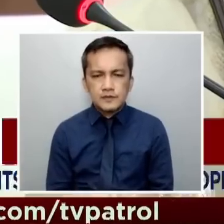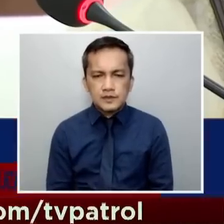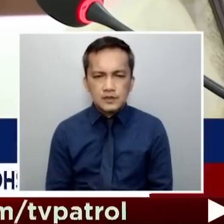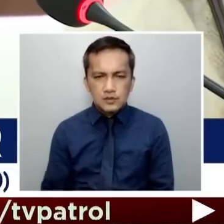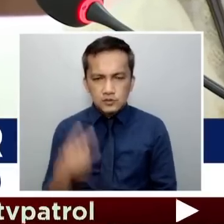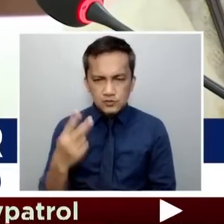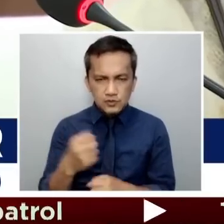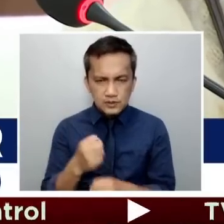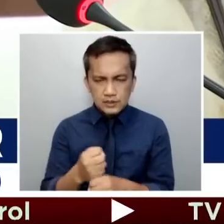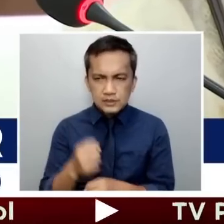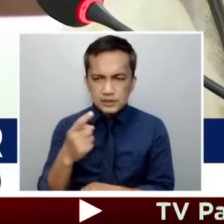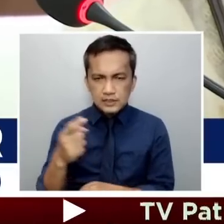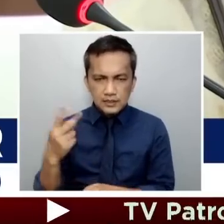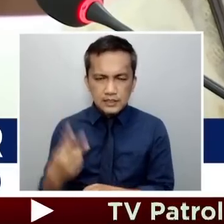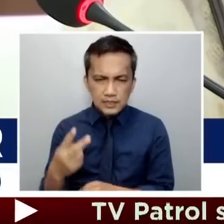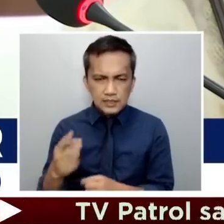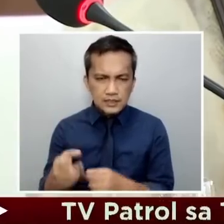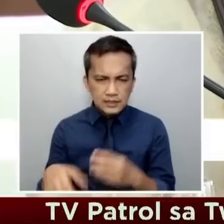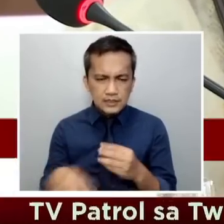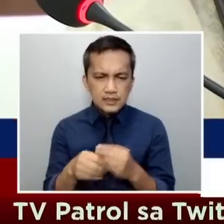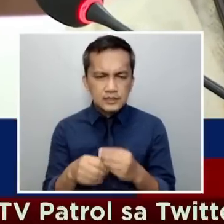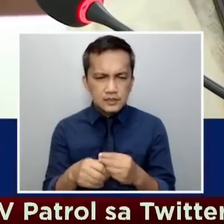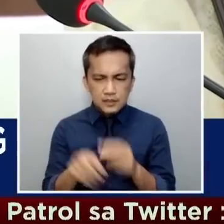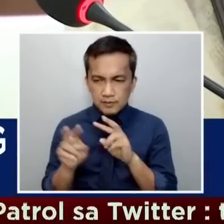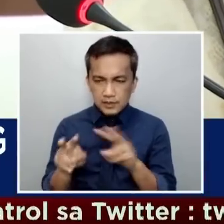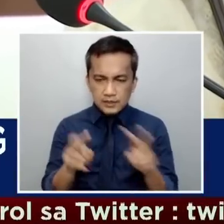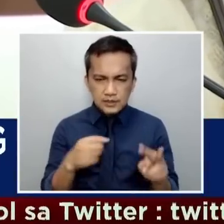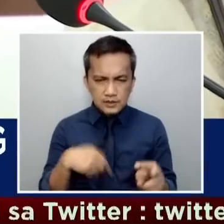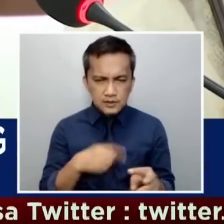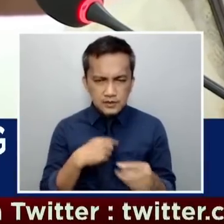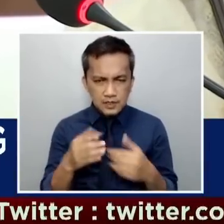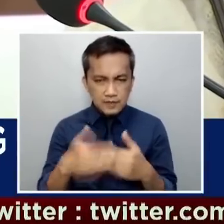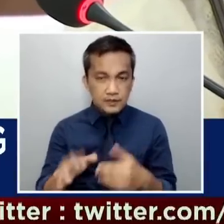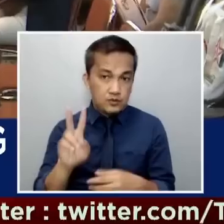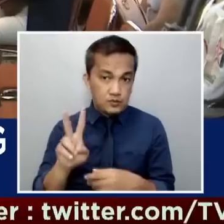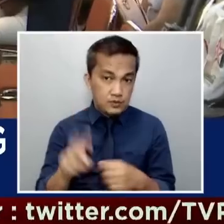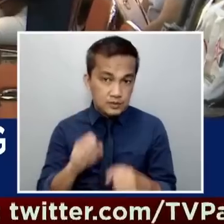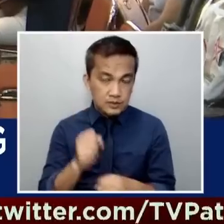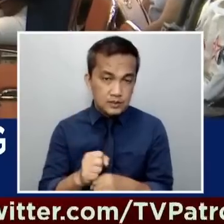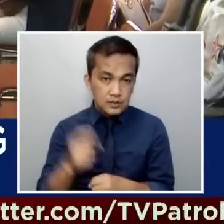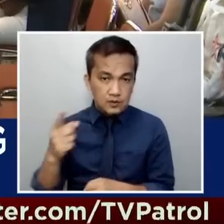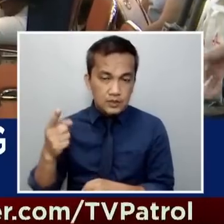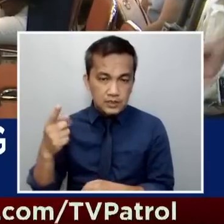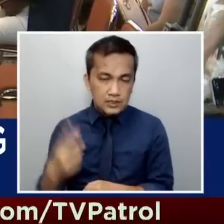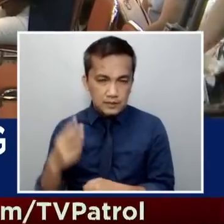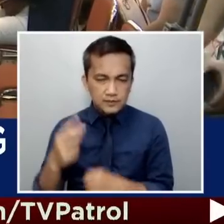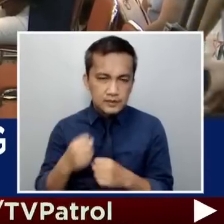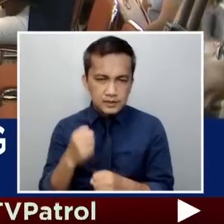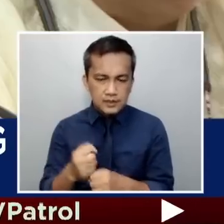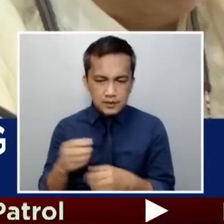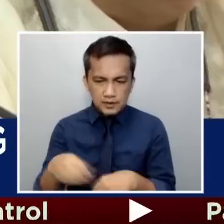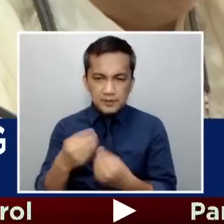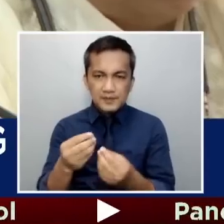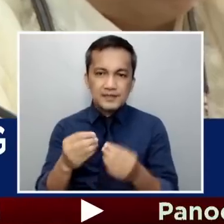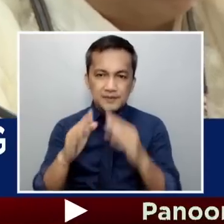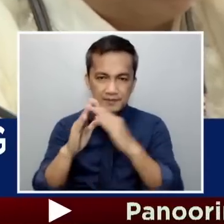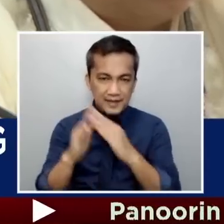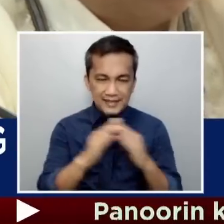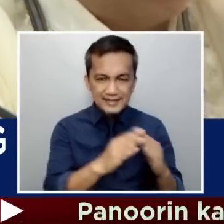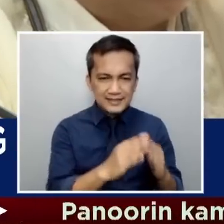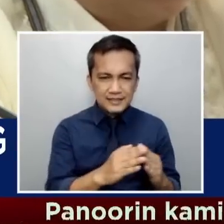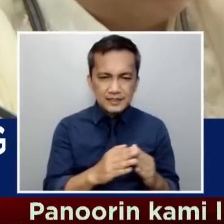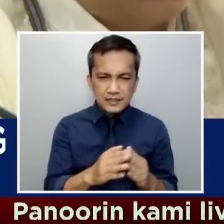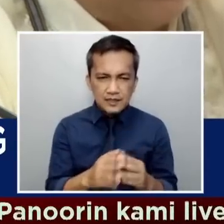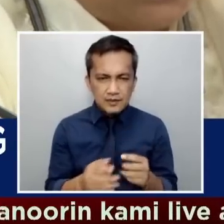1 taong kalahat hanggang 2 taon. Kaya makikita po natin after 2 years, 1.5 years, mag-a-award na po kami ng pabahay. Humingi po ako sa